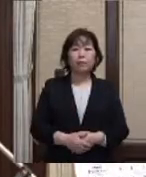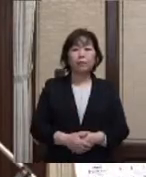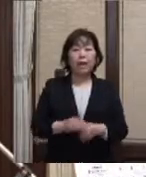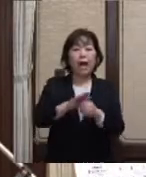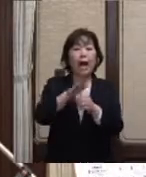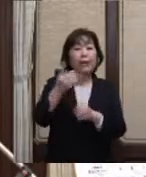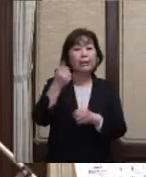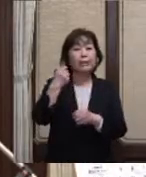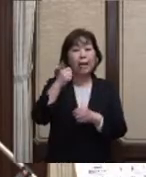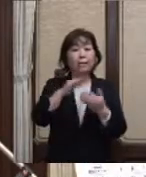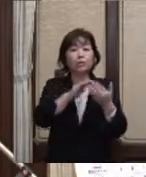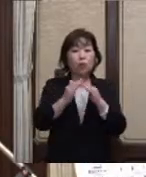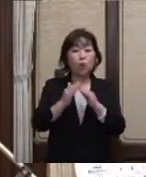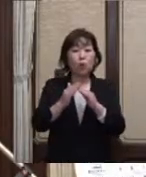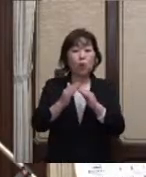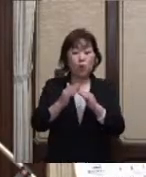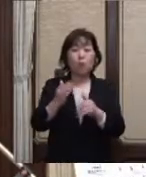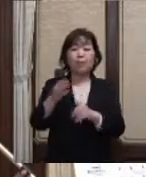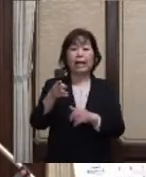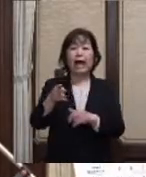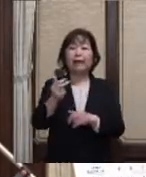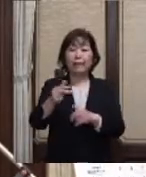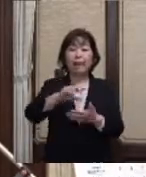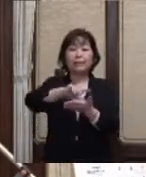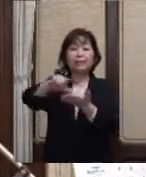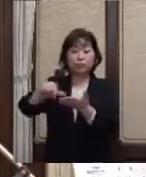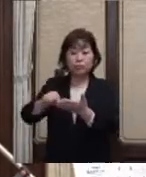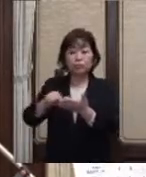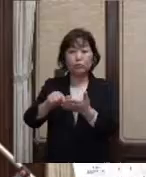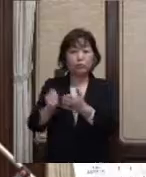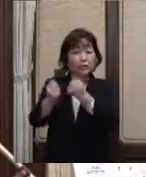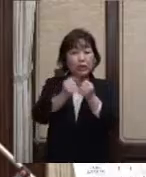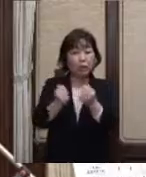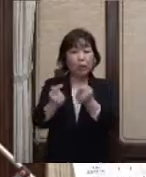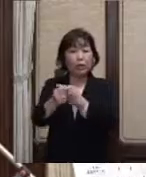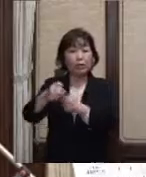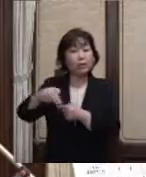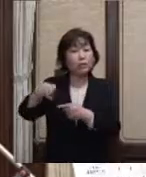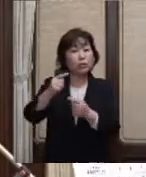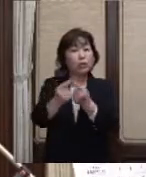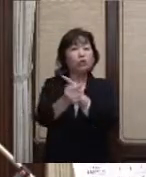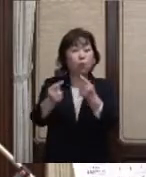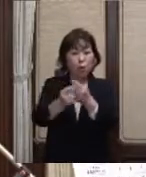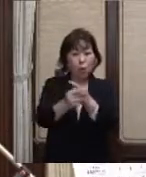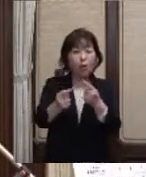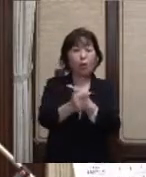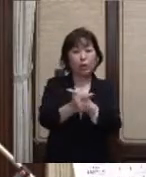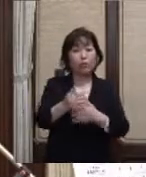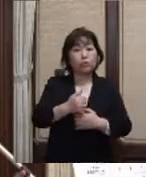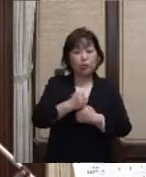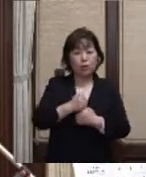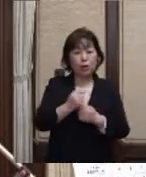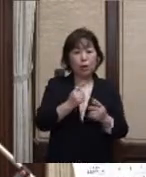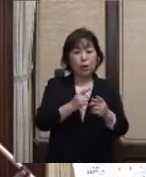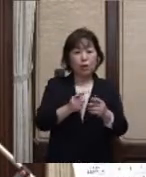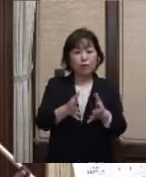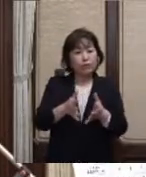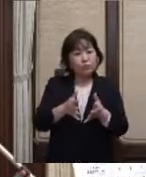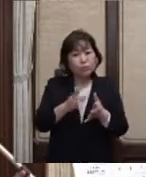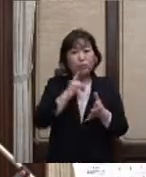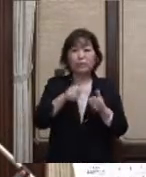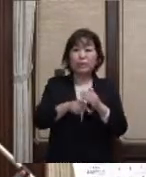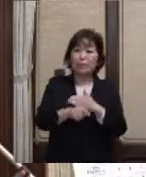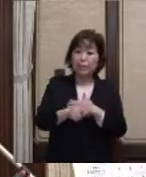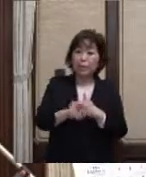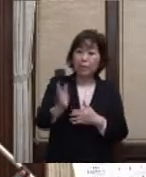海南区の畑地区の件で、まあ、移動を、まあ、十分気をつけてという話でしたけども、まあ、往来を自粛するようにとか、そこまでの意味合いではない